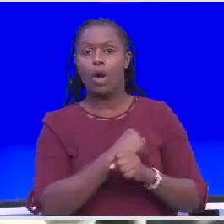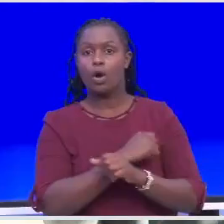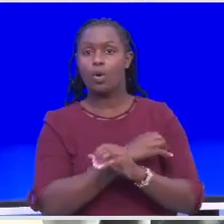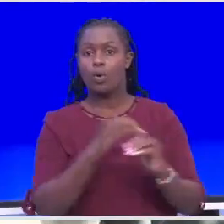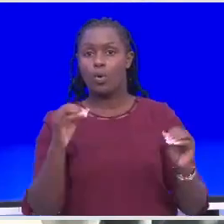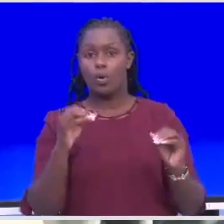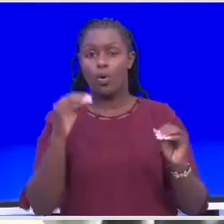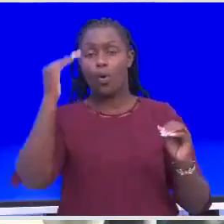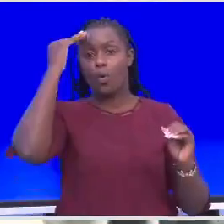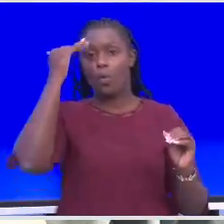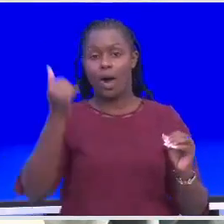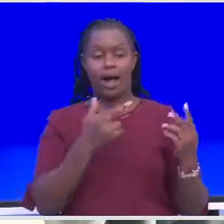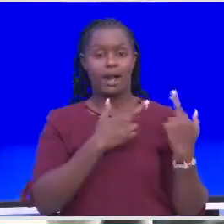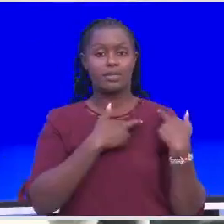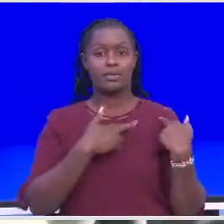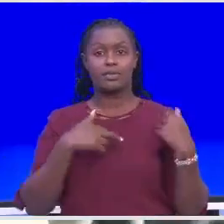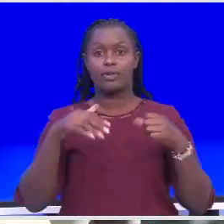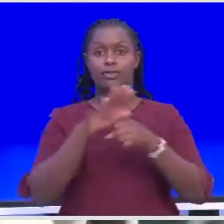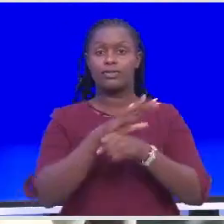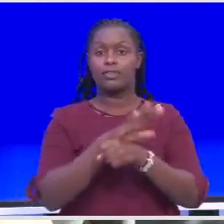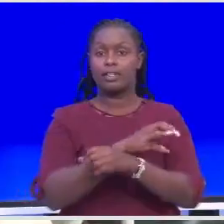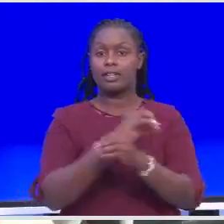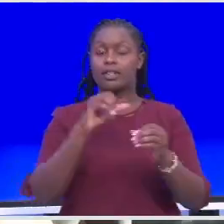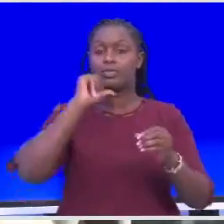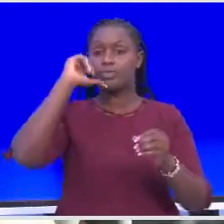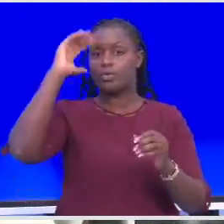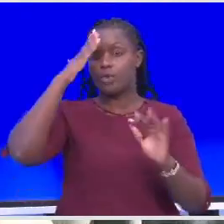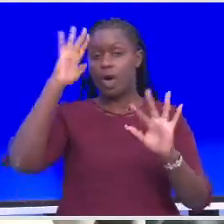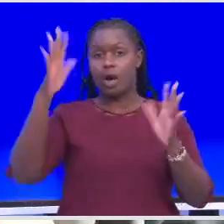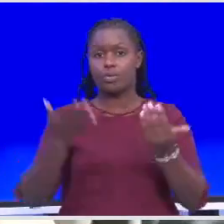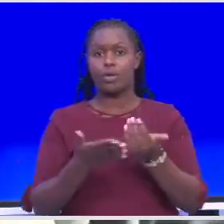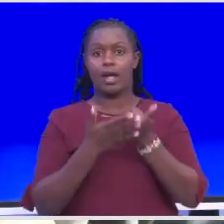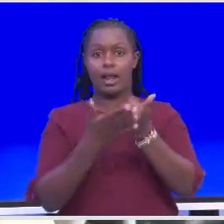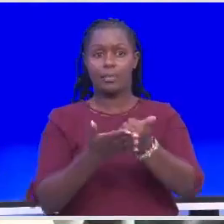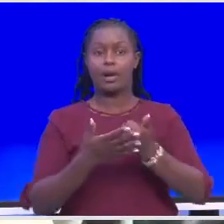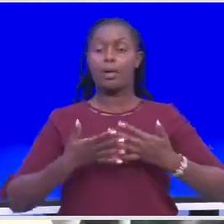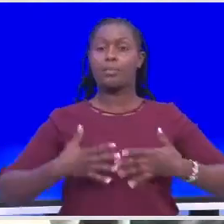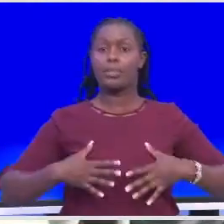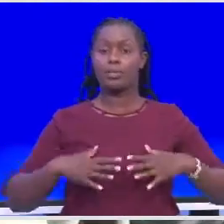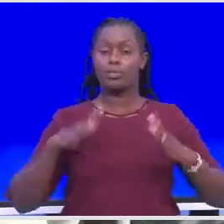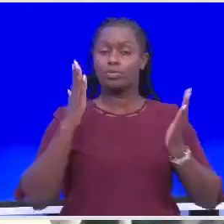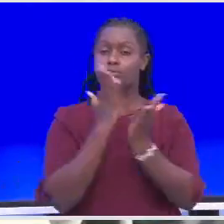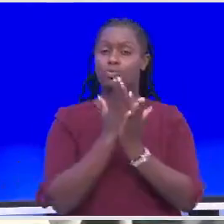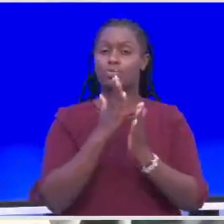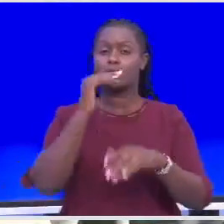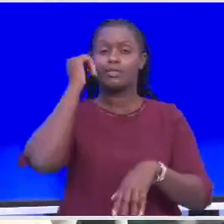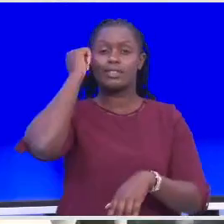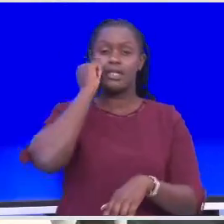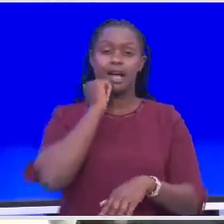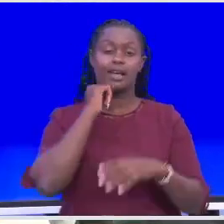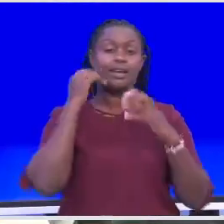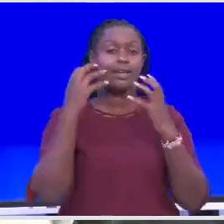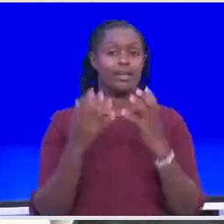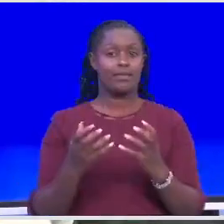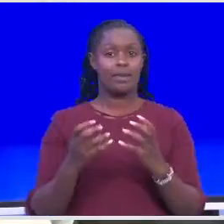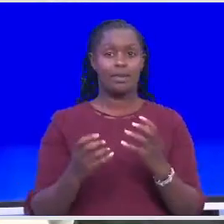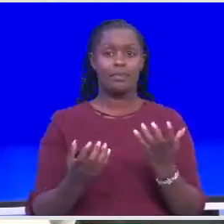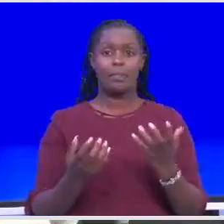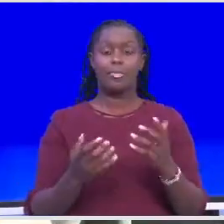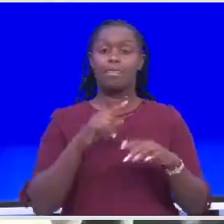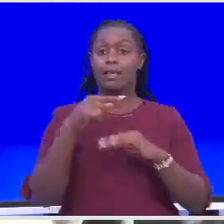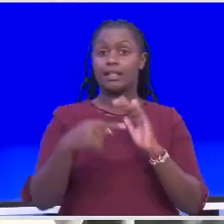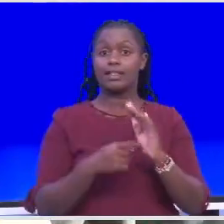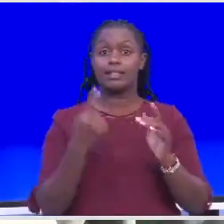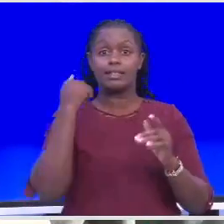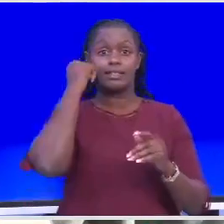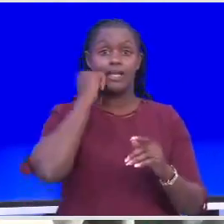yao na wajui vile wanasaidia wananchi. Kwa sasa hivi wananchi wanaishi kwa hofu. Vile uhalifu umetokezea, hofu ambayo imekaa kwa